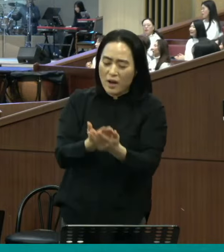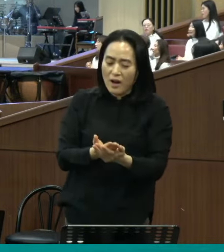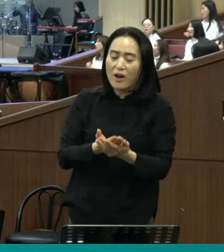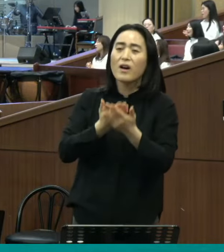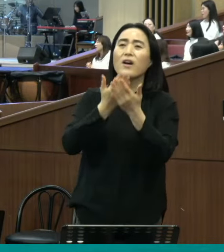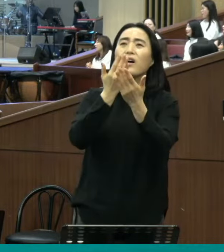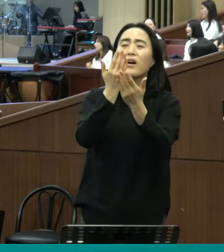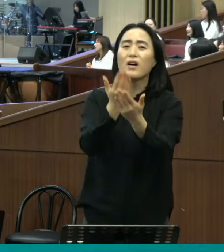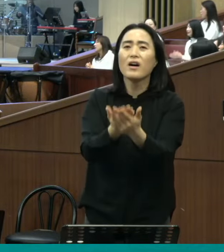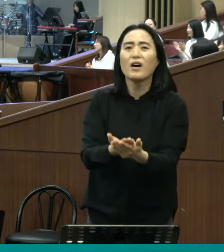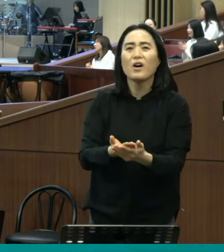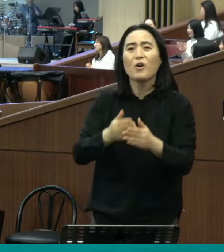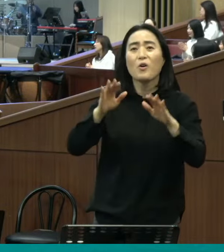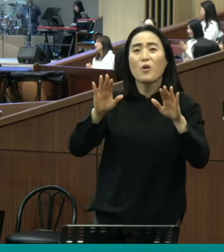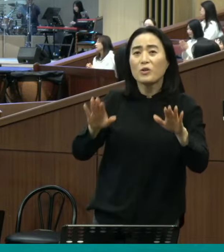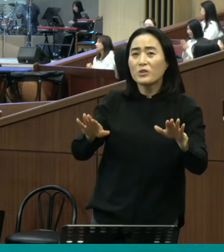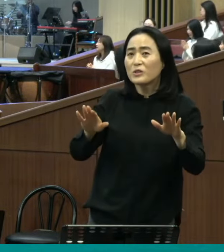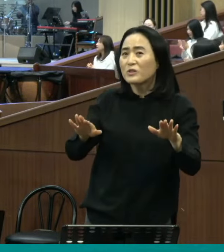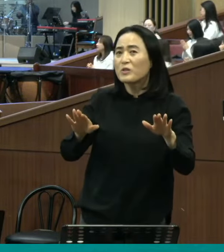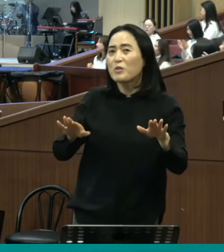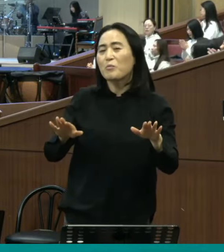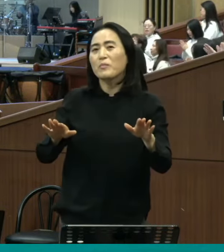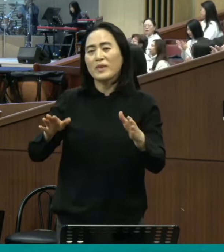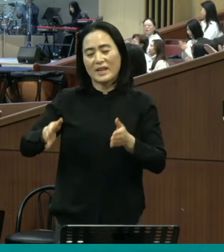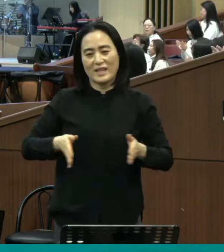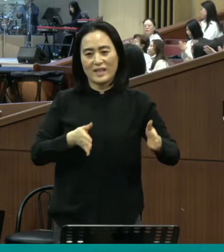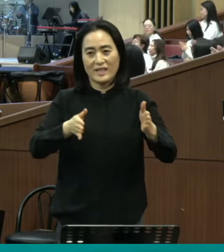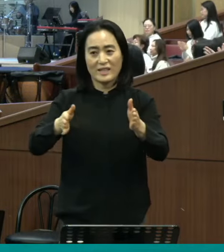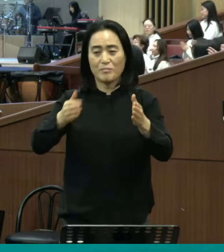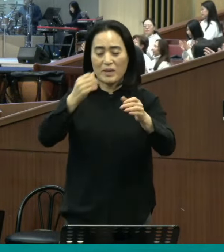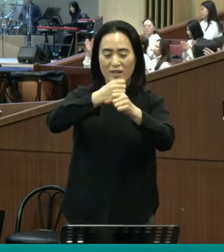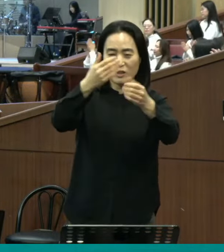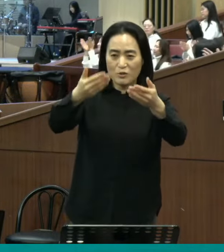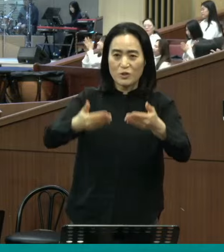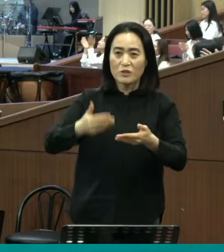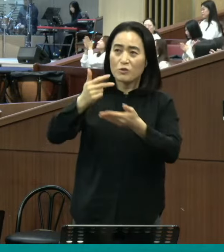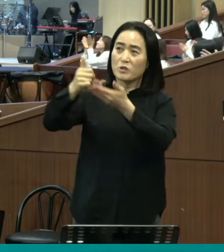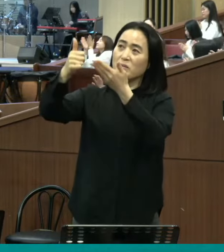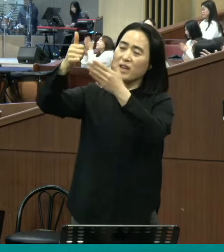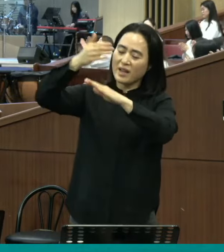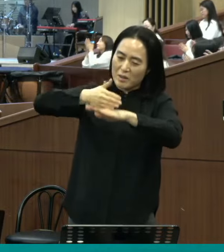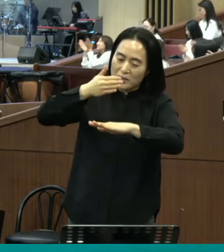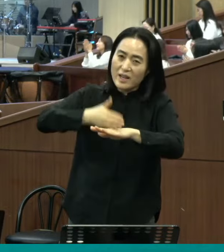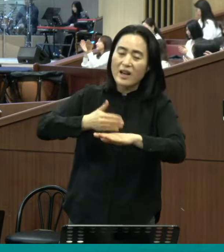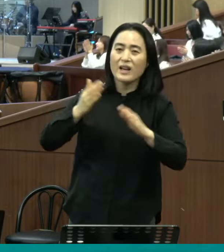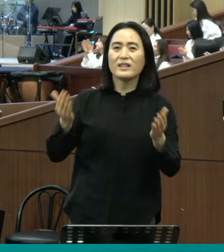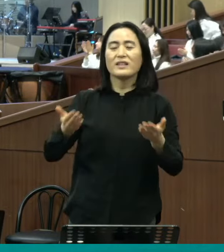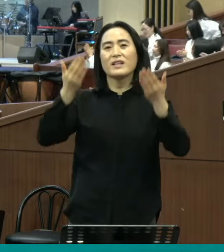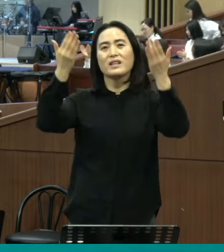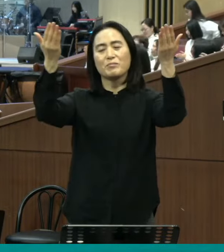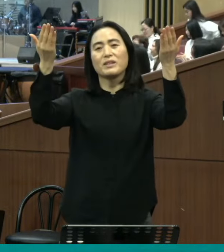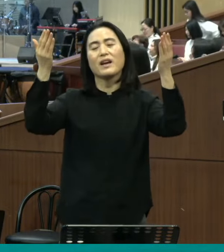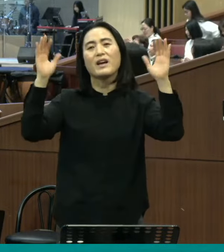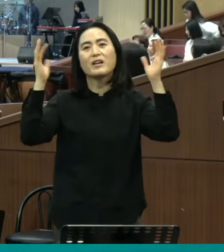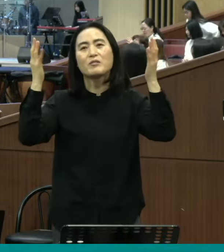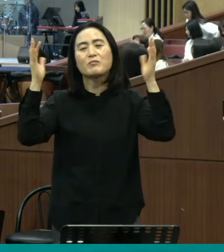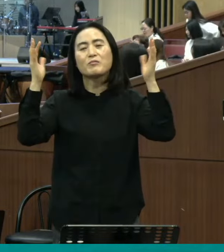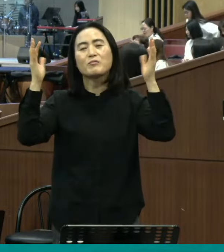하소서. 오늘도 어둠의 한가운데서도 길을 내시는 주님 앞에 우리 감사와 찬양의 박수 올려드리겠습니다.